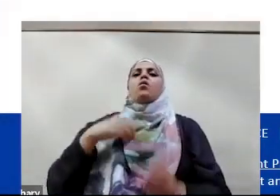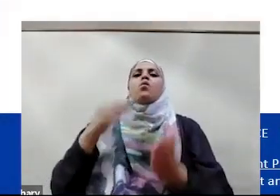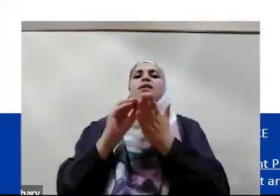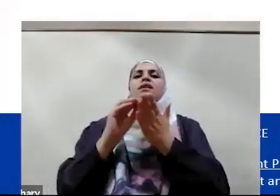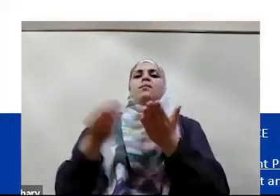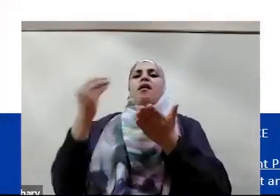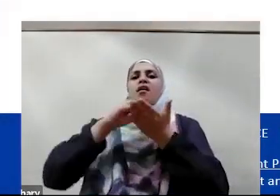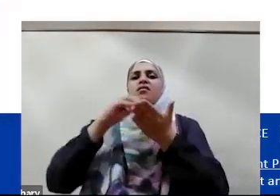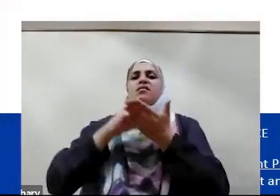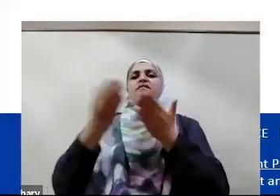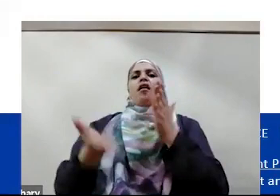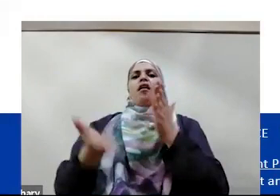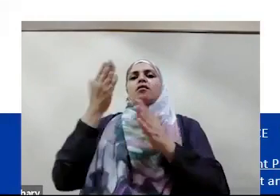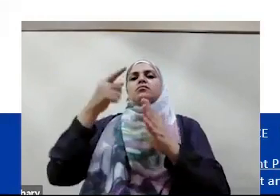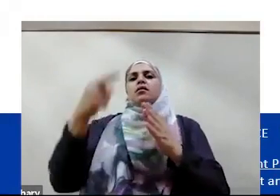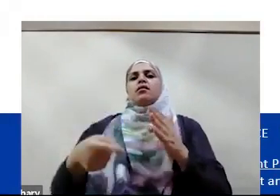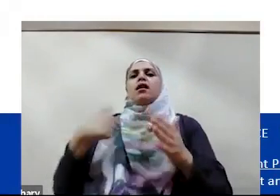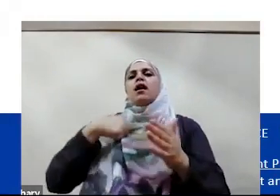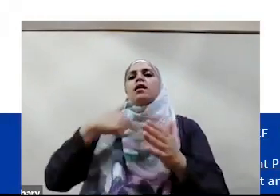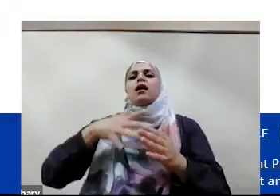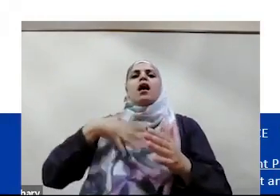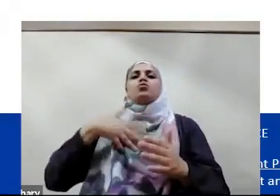أكتر من كده على قد ما أنا عايز.